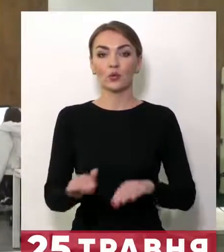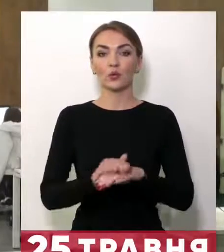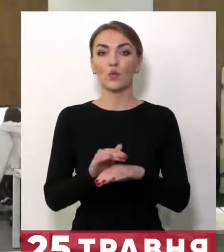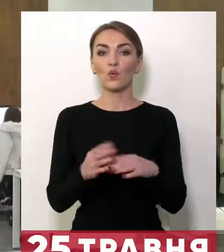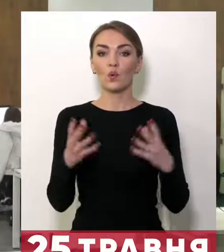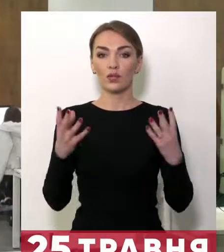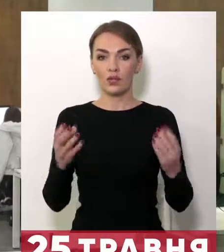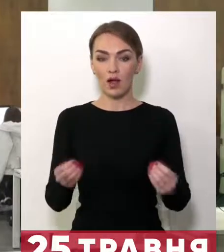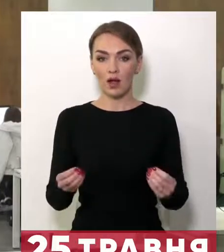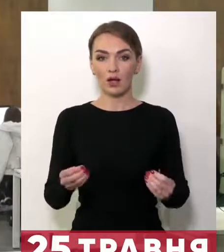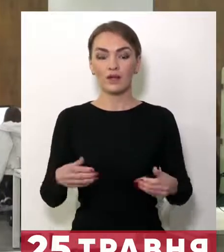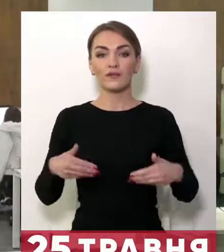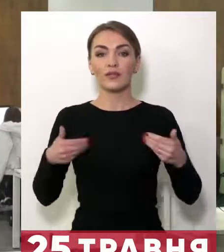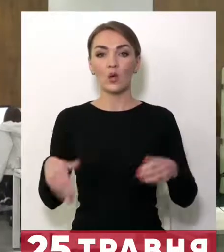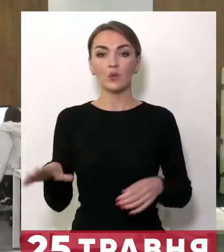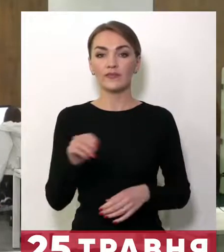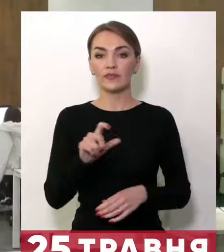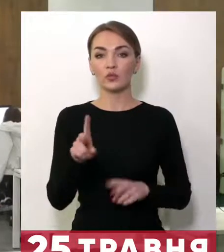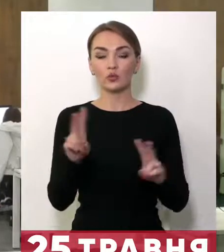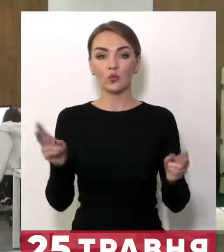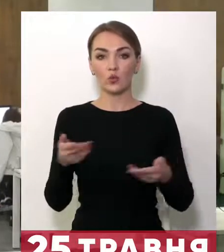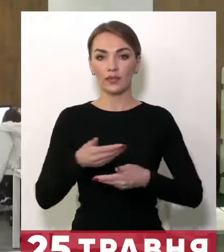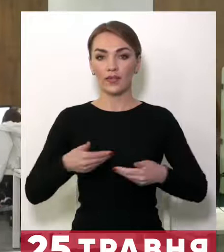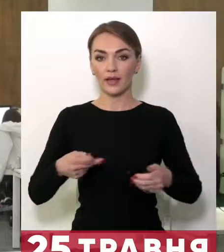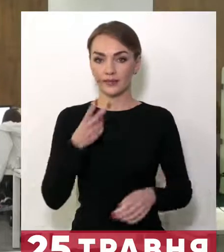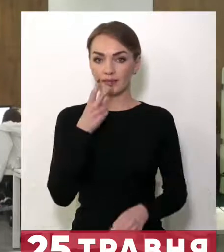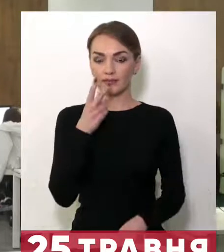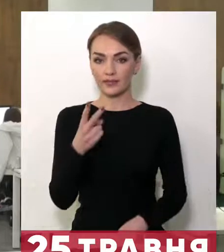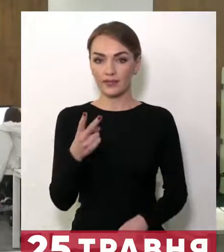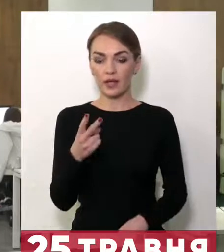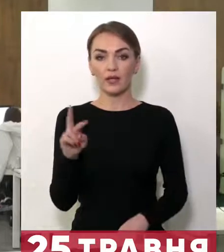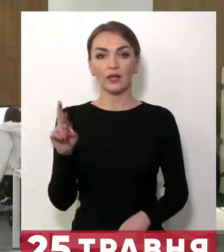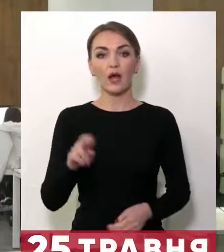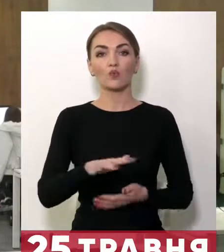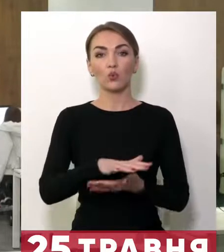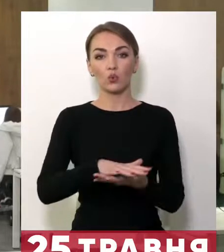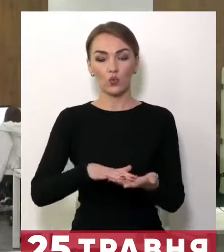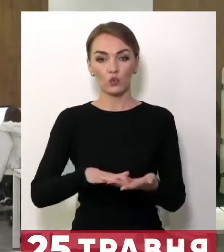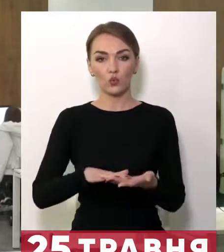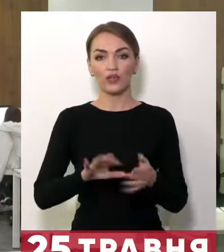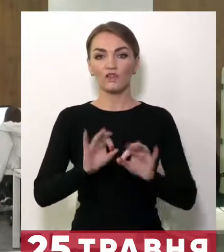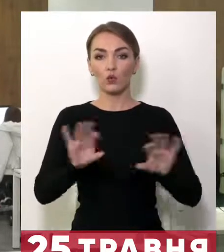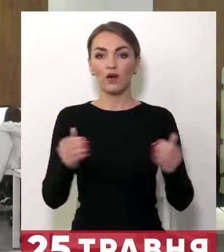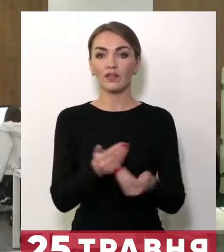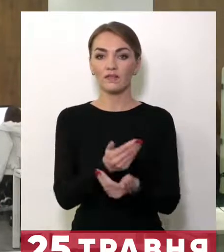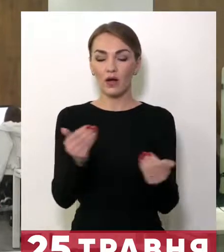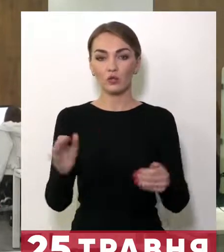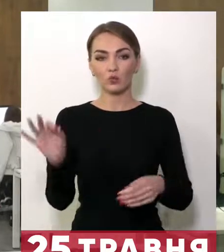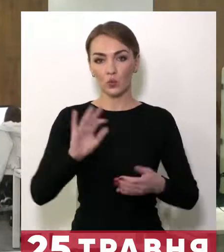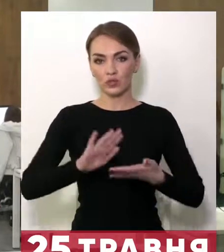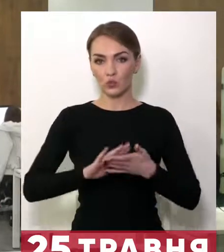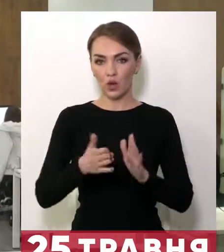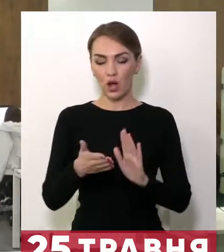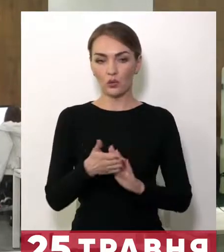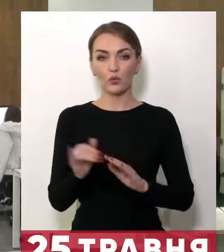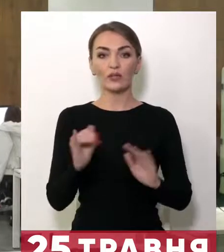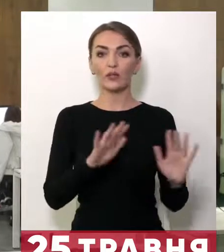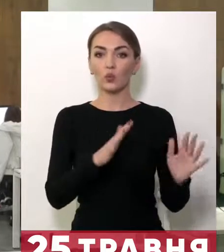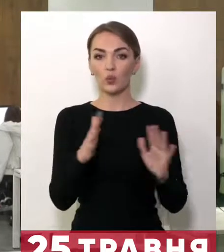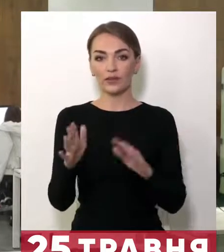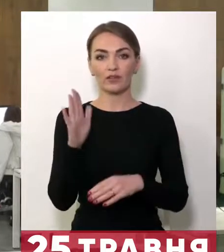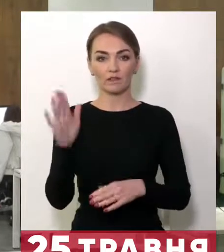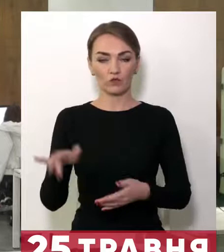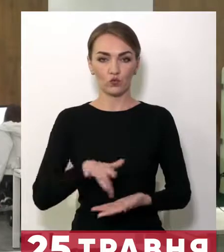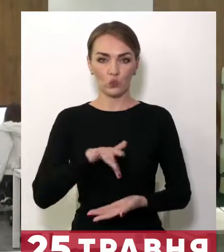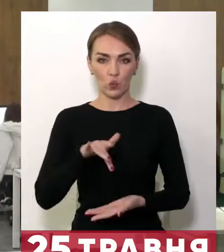Доброго дня! Вітаю всіх, хто нас дивиться. Я продовжую інформувати вас про ситуацію і події в